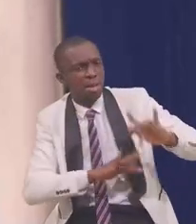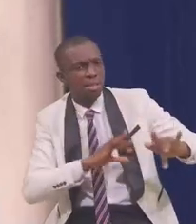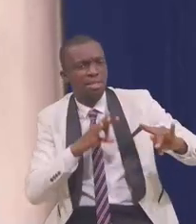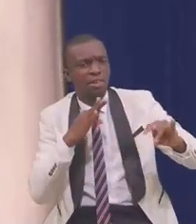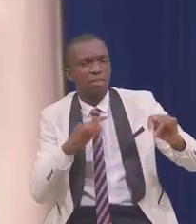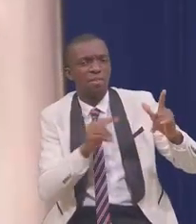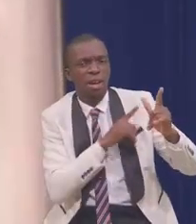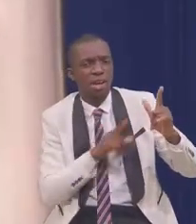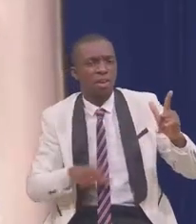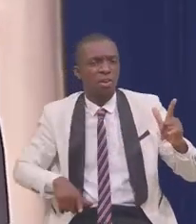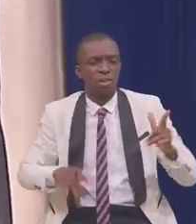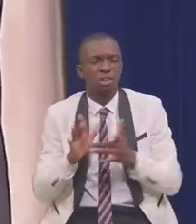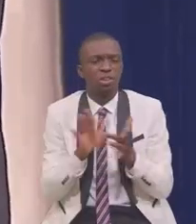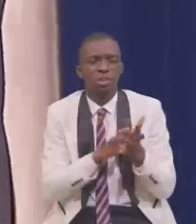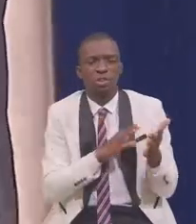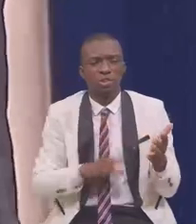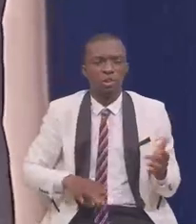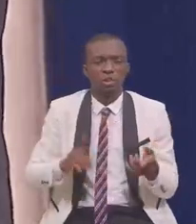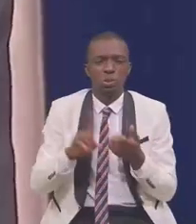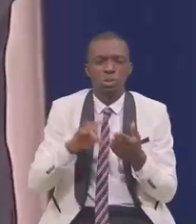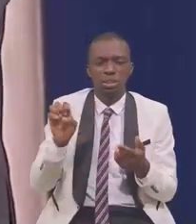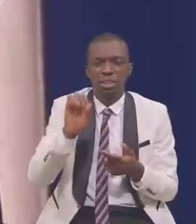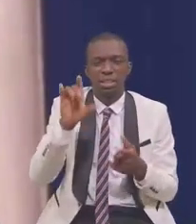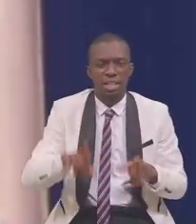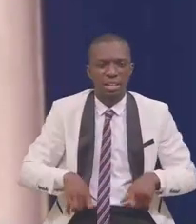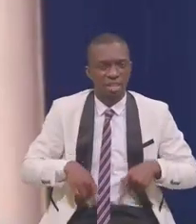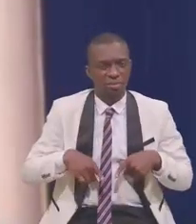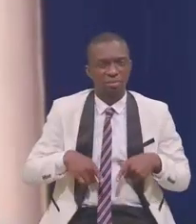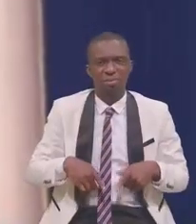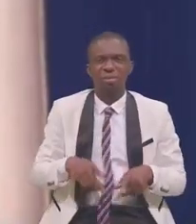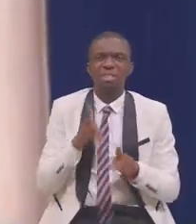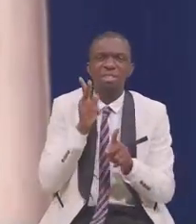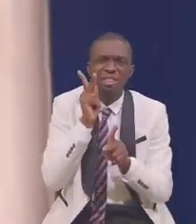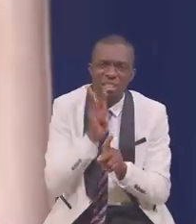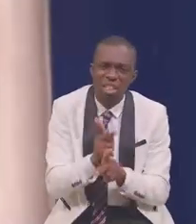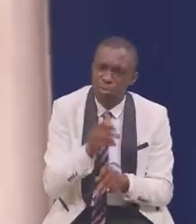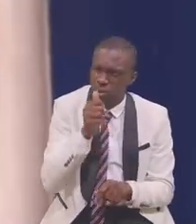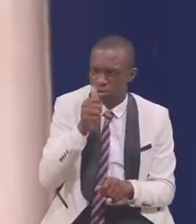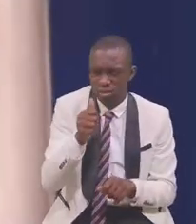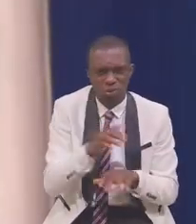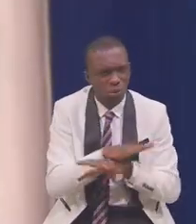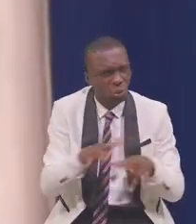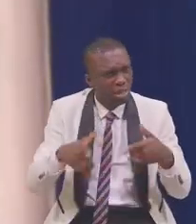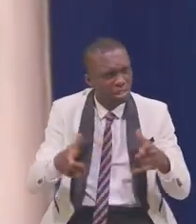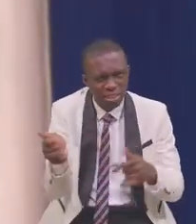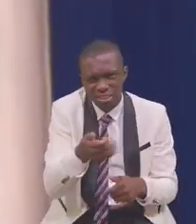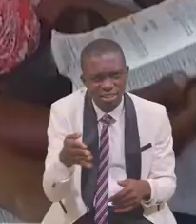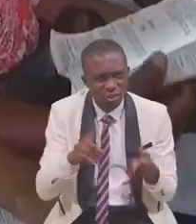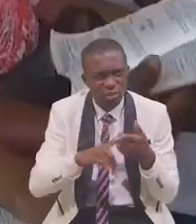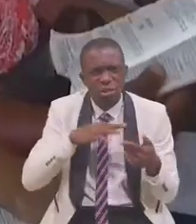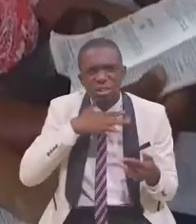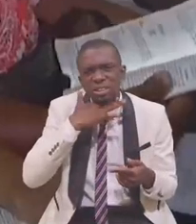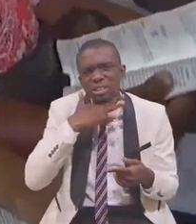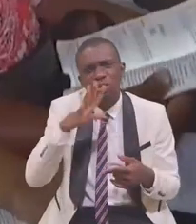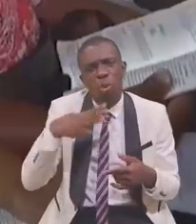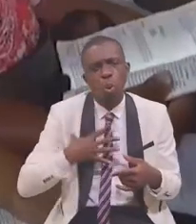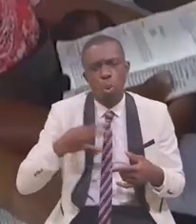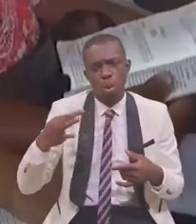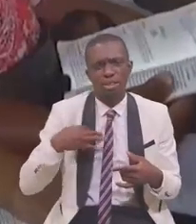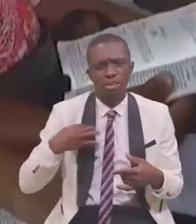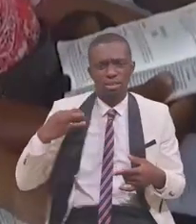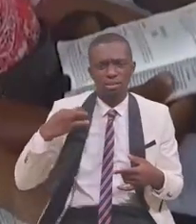vie éternelle. Maintenez-vous, gardez-vous. Tout ce qui va salir votre robe blanche, vous n'allez pas permettre à